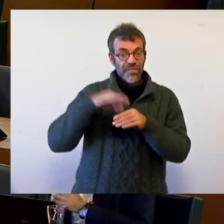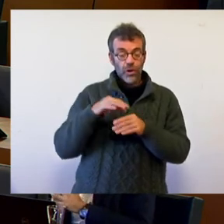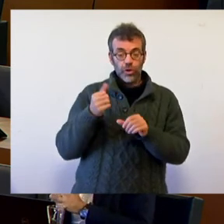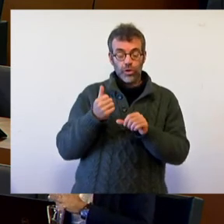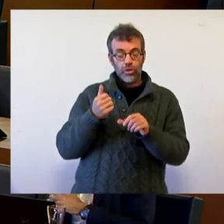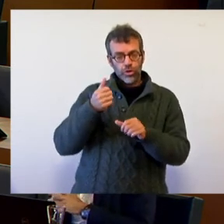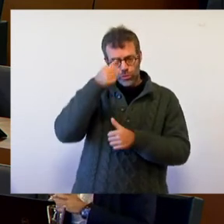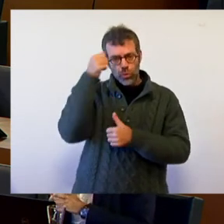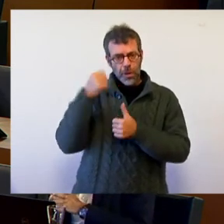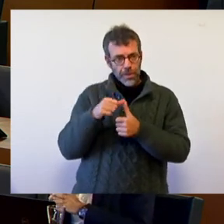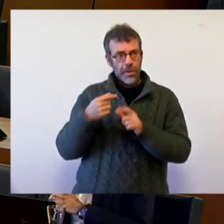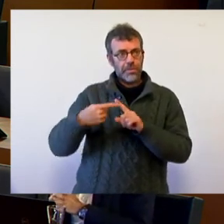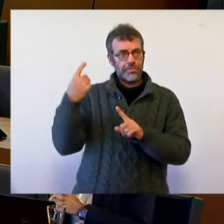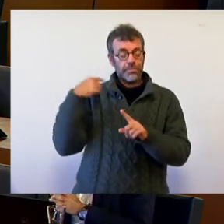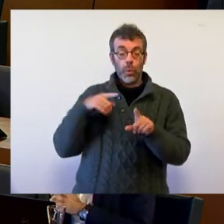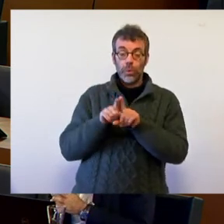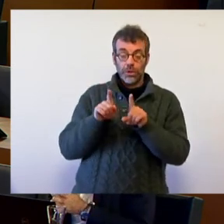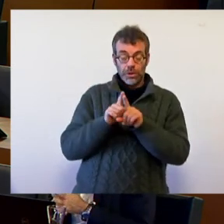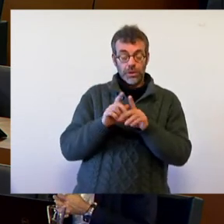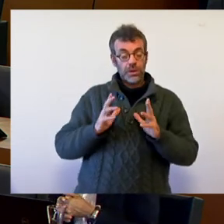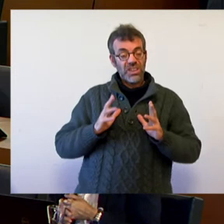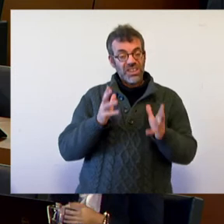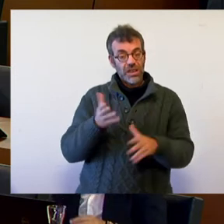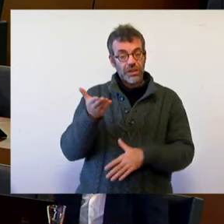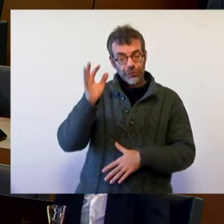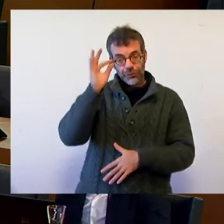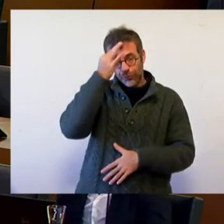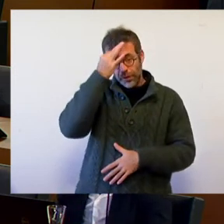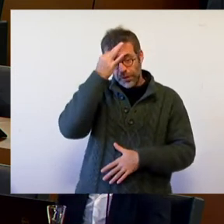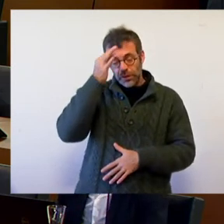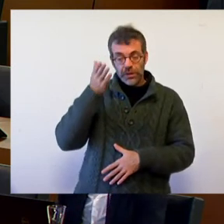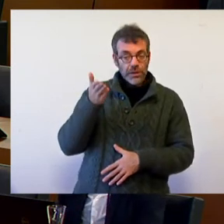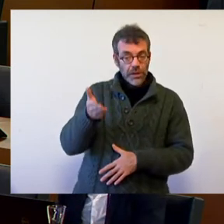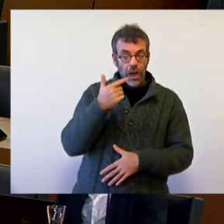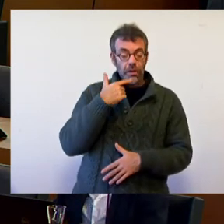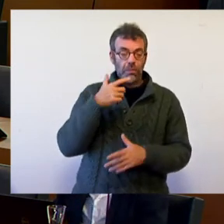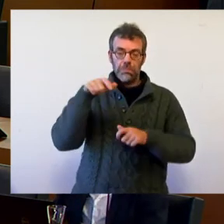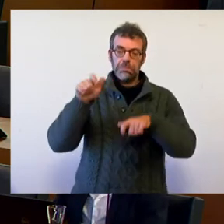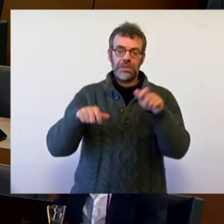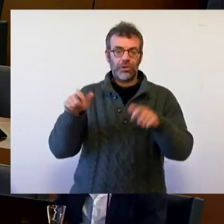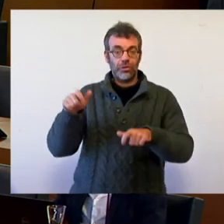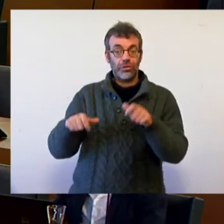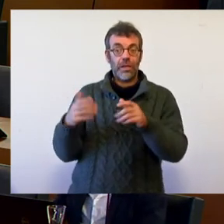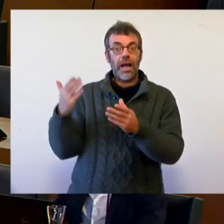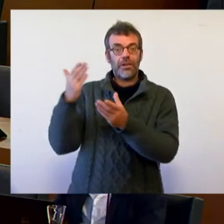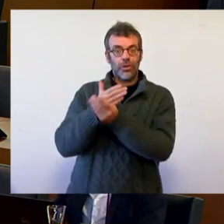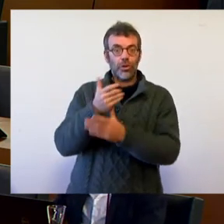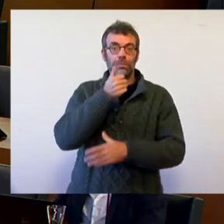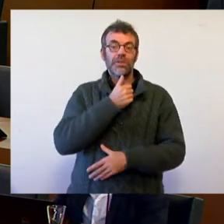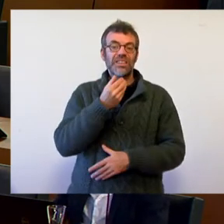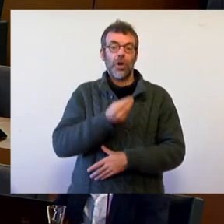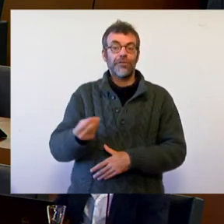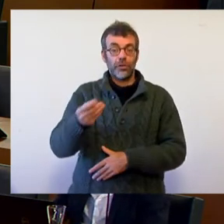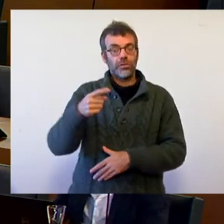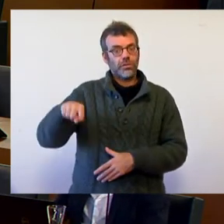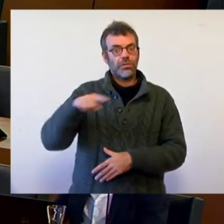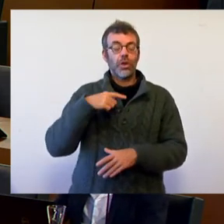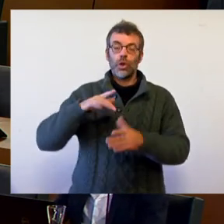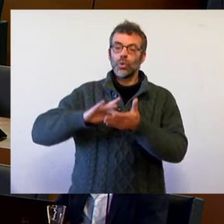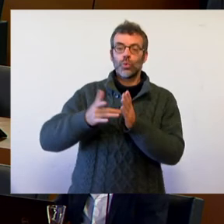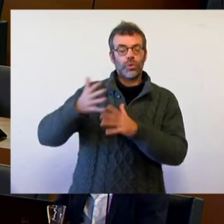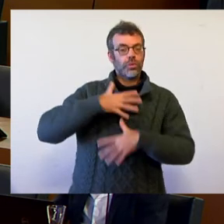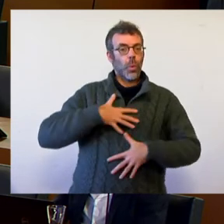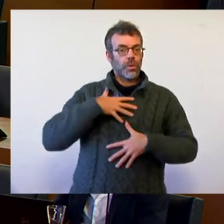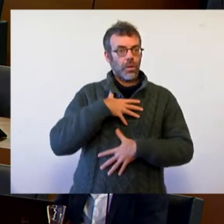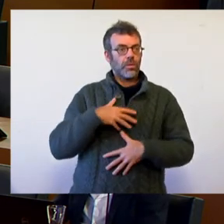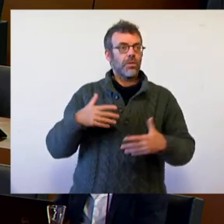le précise, unanimement salué par les acteurs associatifs de la petite enfance. Et la délibération 13 que je